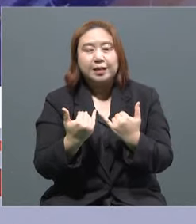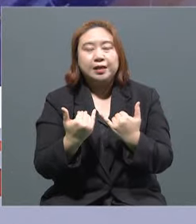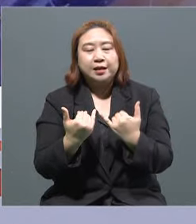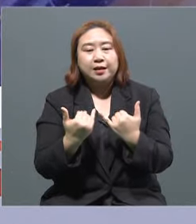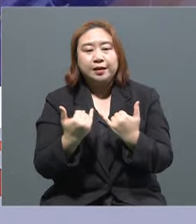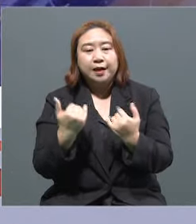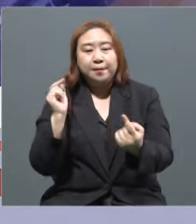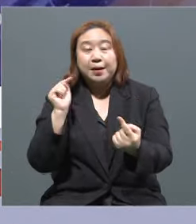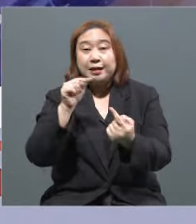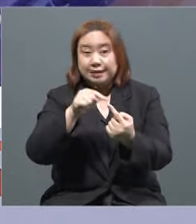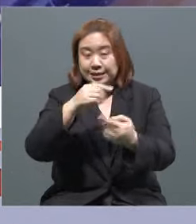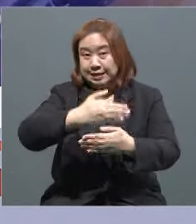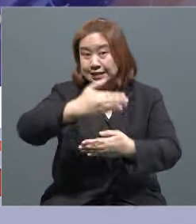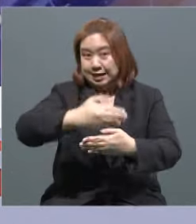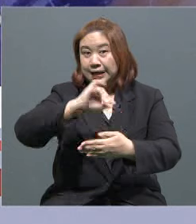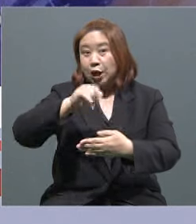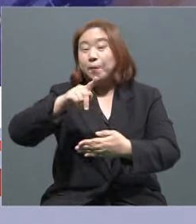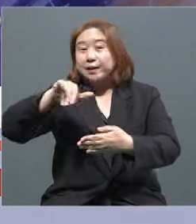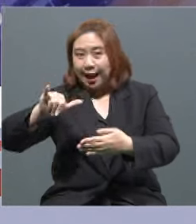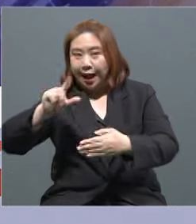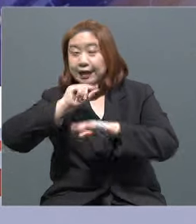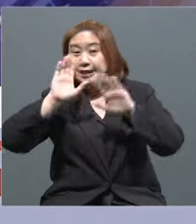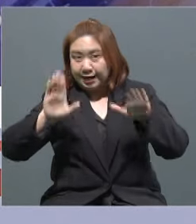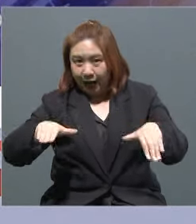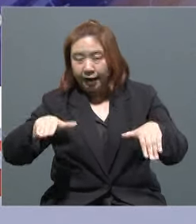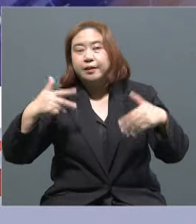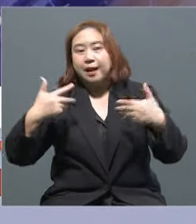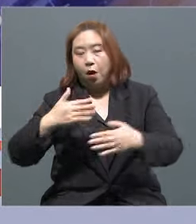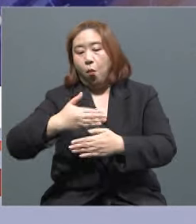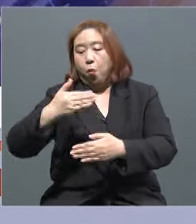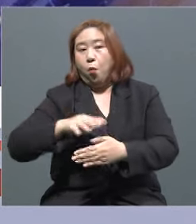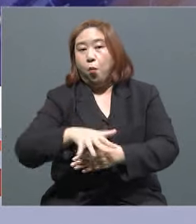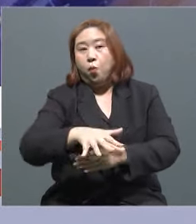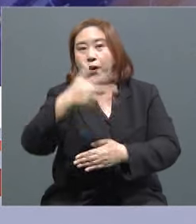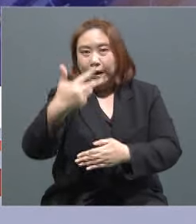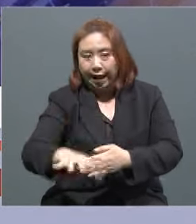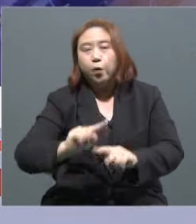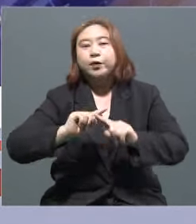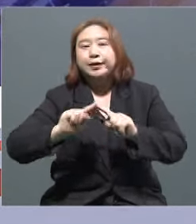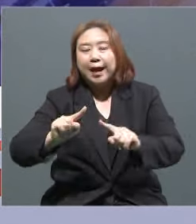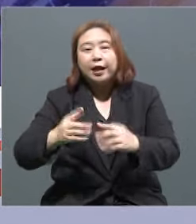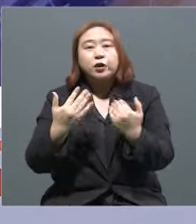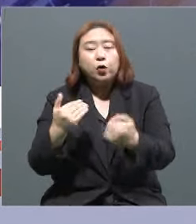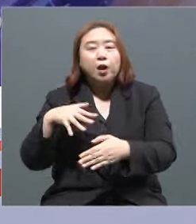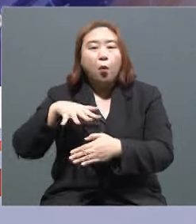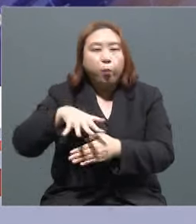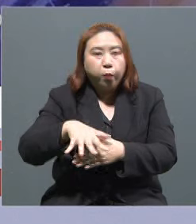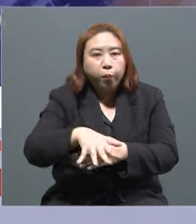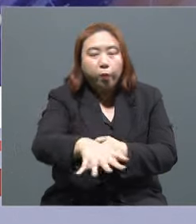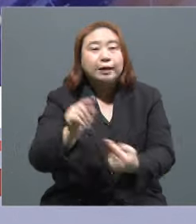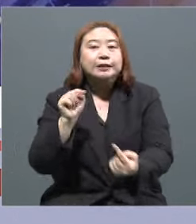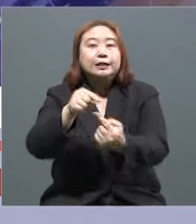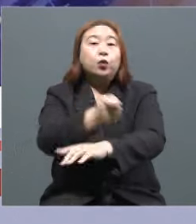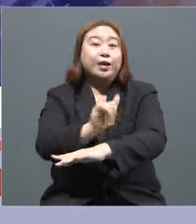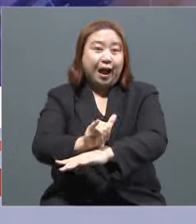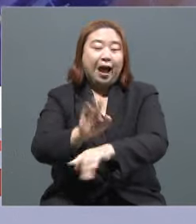งเขื่อนเจ้าพระยาชัยนาทแล้วก็ระบายลงมาแต่ว่าอัตราการไหลมาจนถึงพื้นที่อย่างที่บางไทร